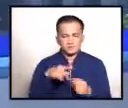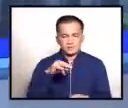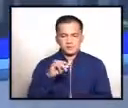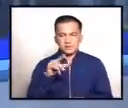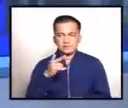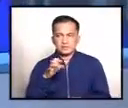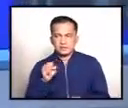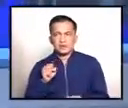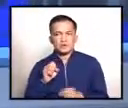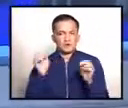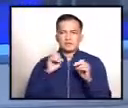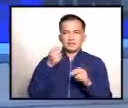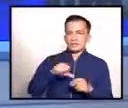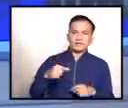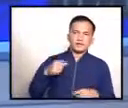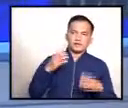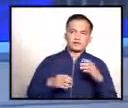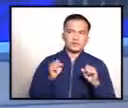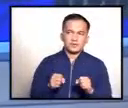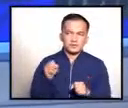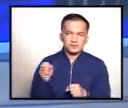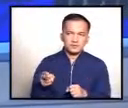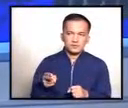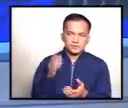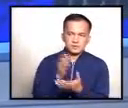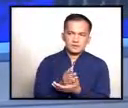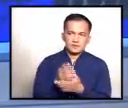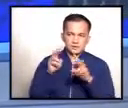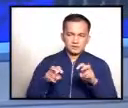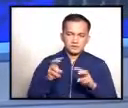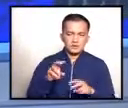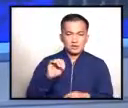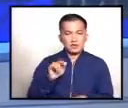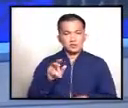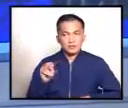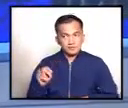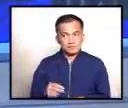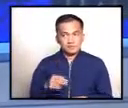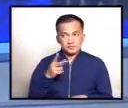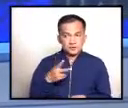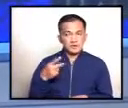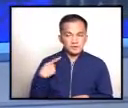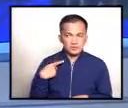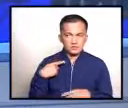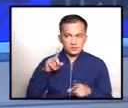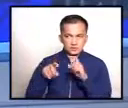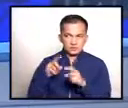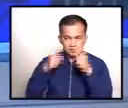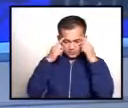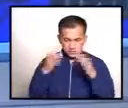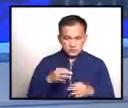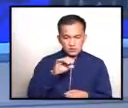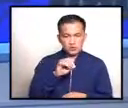mga privileges. Walang sinumang korte ang maaaring iutos ang pagtigil ng isang investigasyon ng ombudsman. Pangalawa, kung may question ka sa